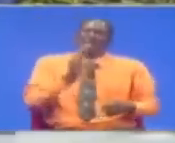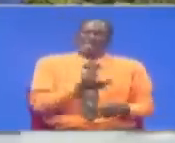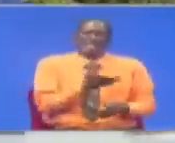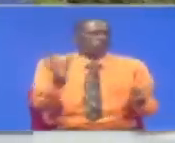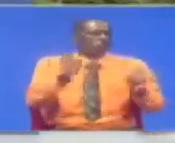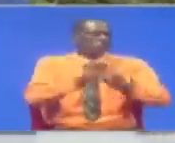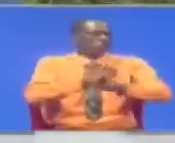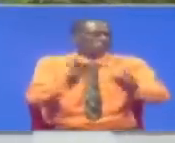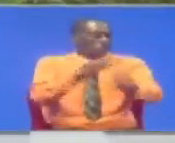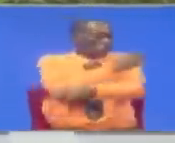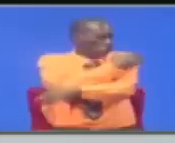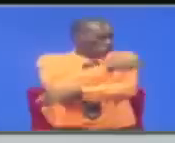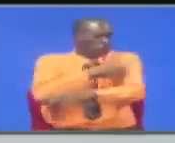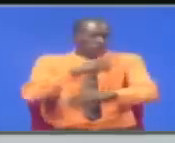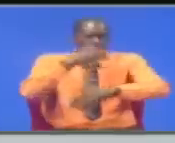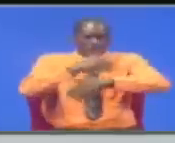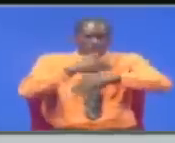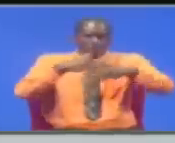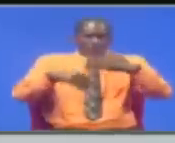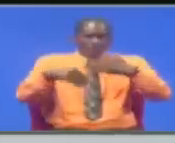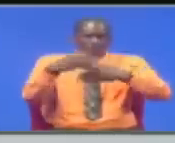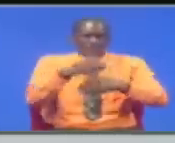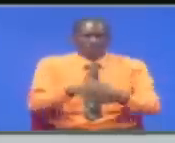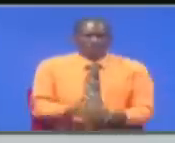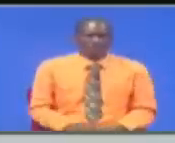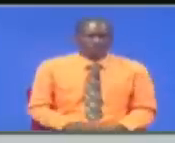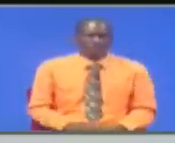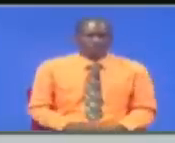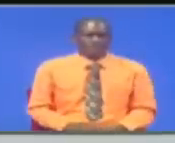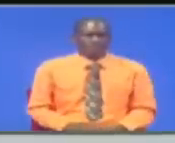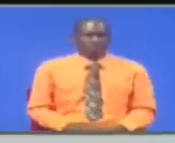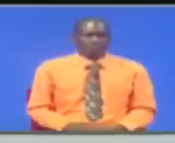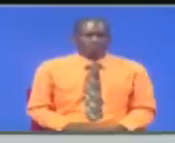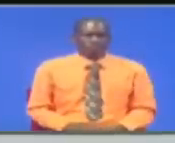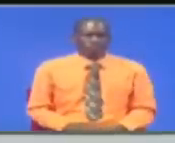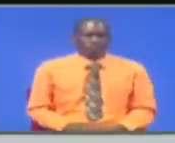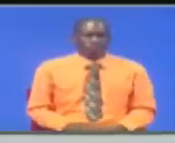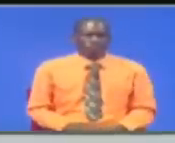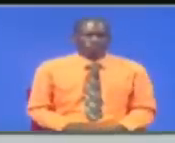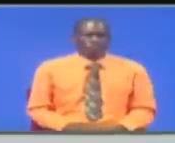hospitali nitajenga. Okay. Bole bole.